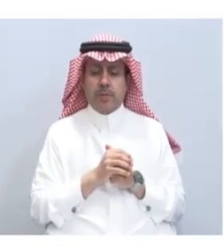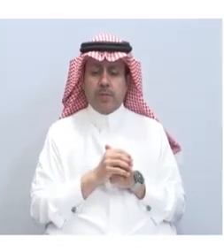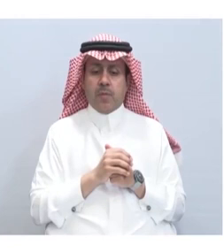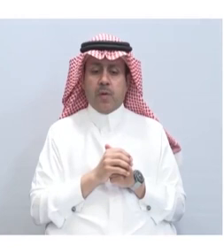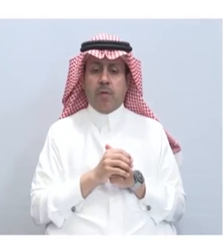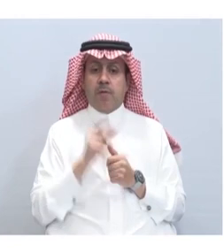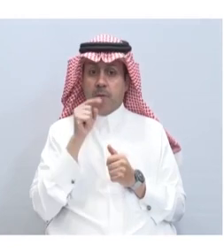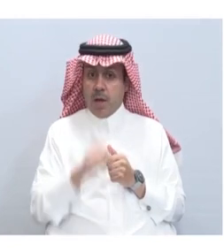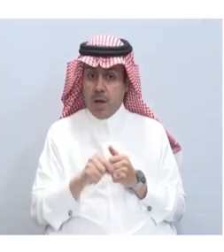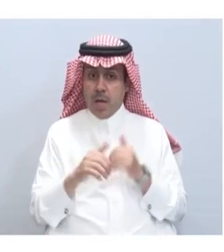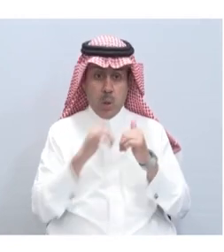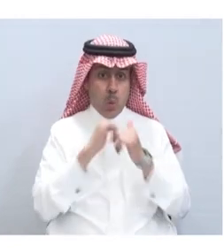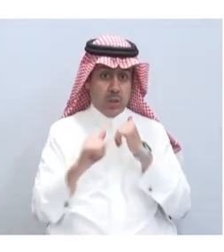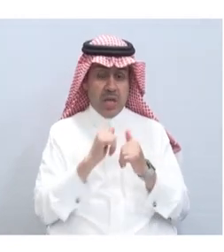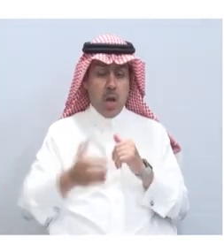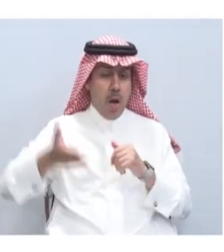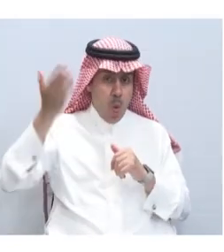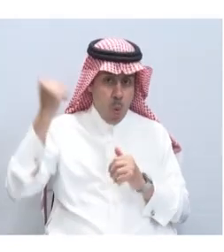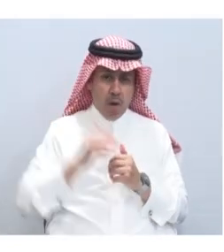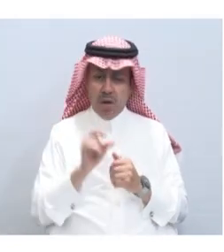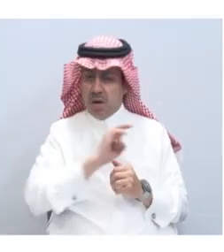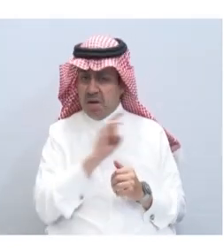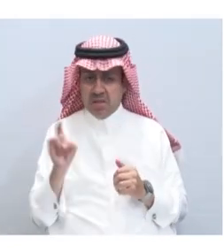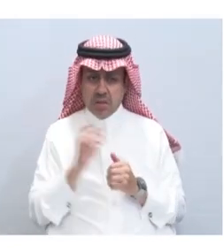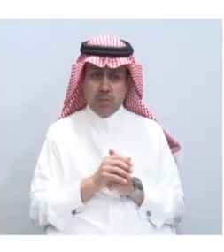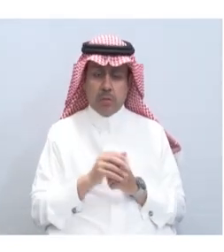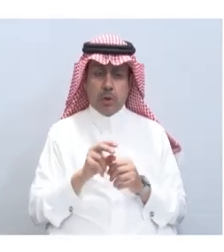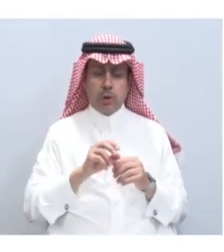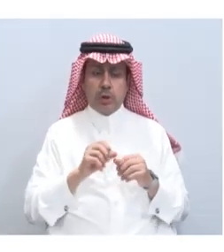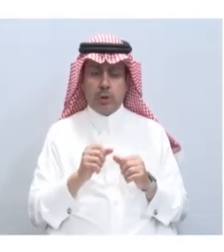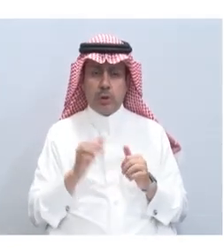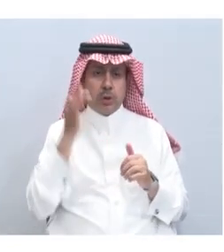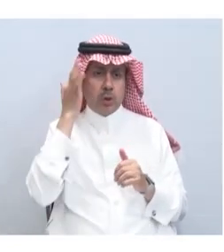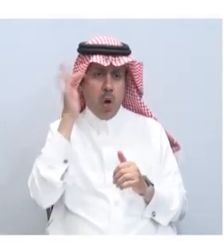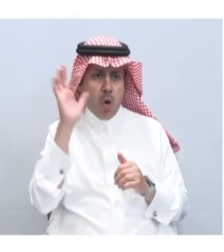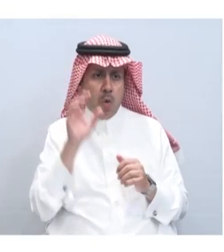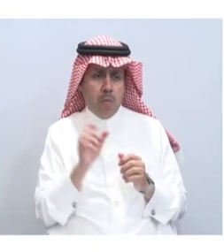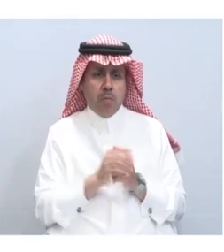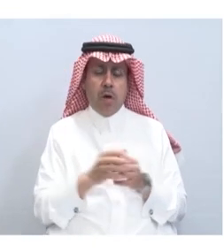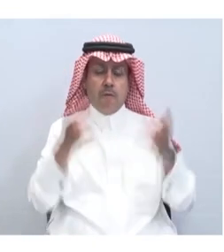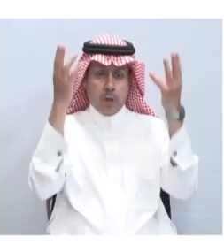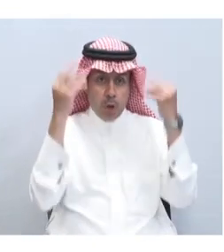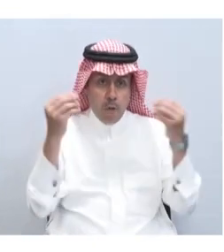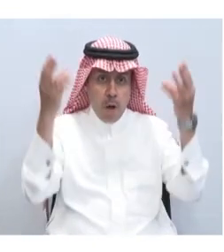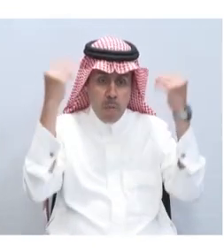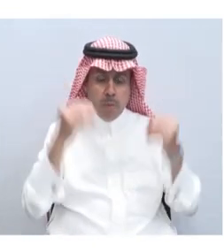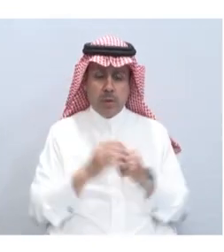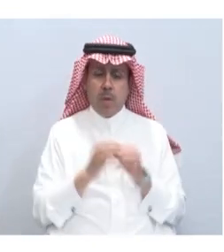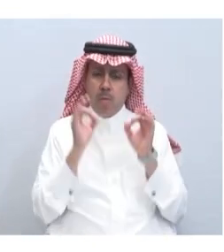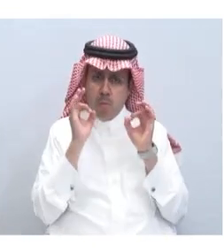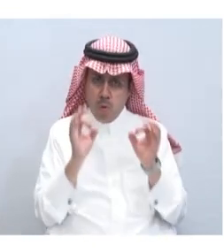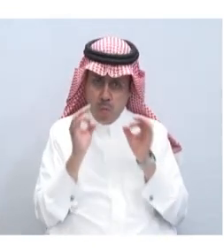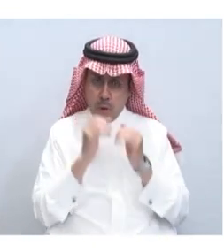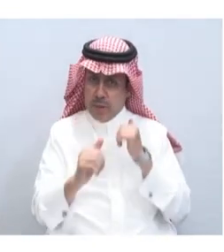فان الوسائل التقليديه لا تستطيع التحكم في تدفق المعلومات ولذا لا بد